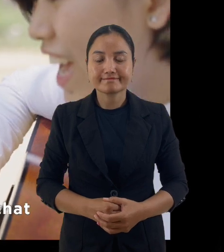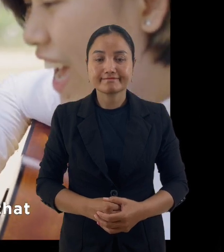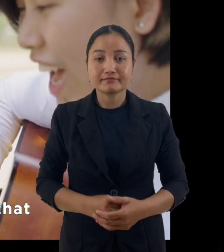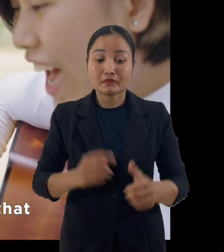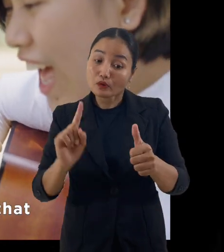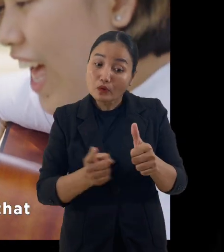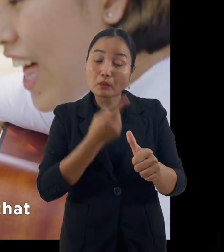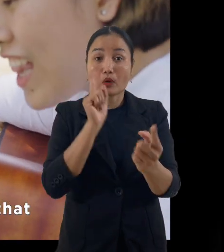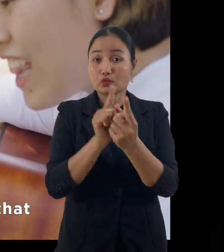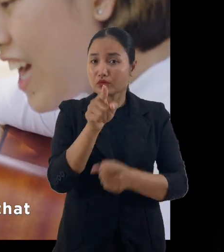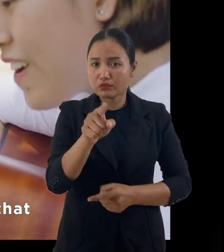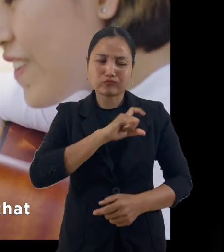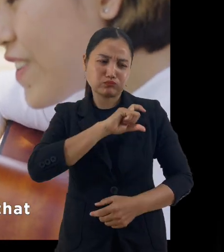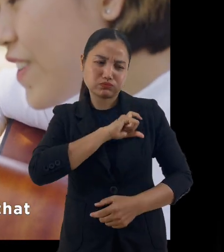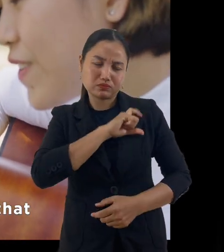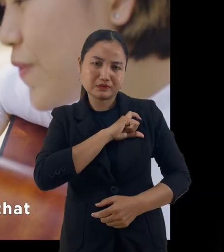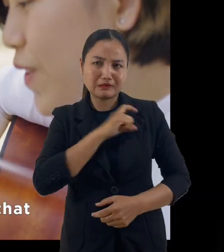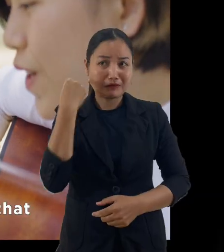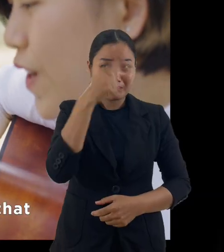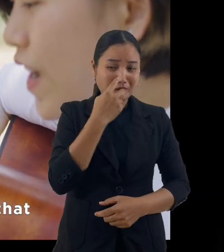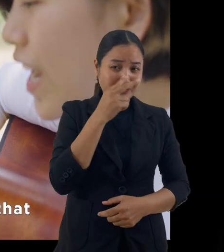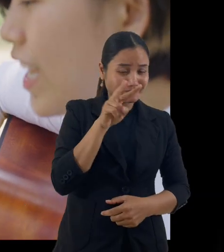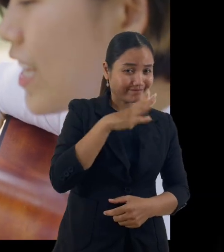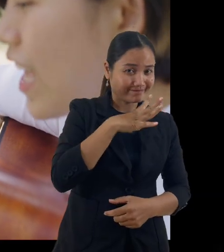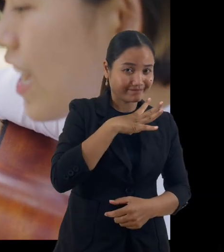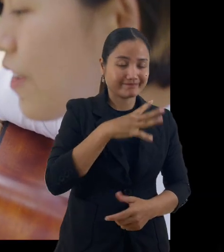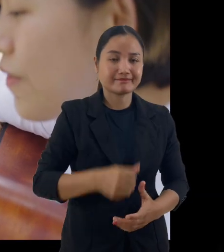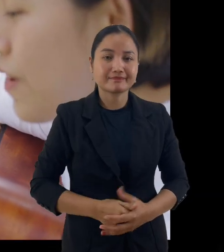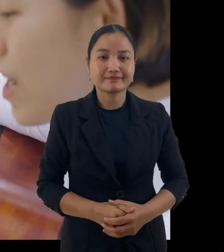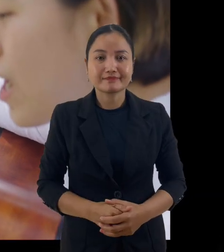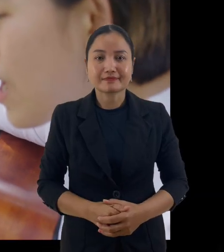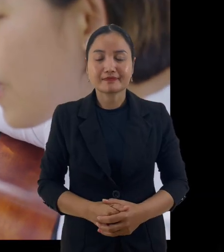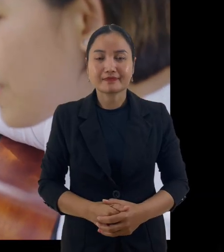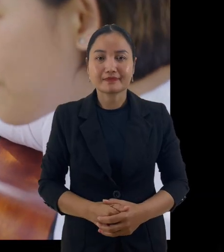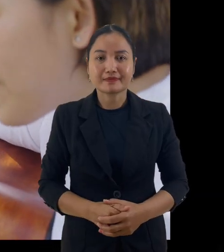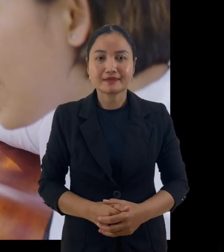នៅពេលដែលជួបគាត់ហ្នឹងគឺភ័យមែនតើសម្បីតែមុខគាត់ក៏ខ្ញុំអត់ហ៊ានមើលដែរ